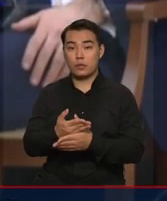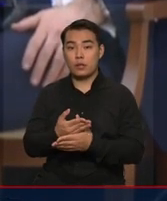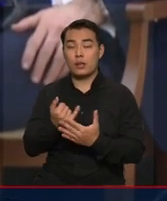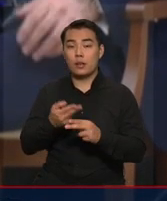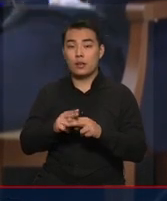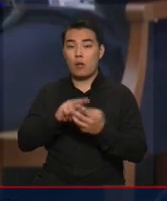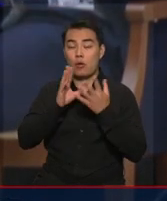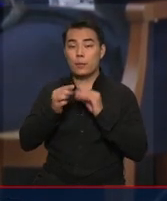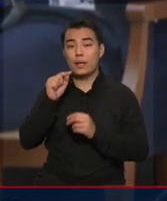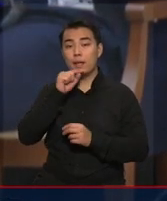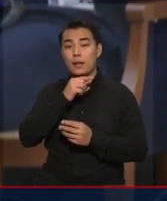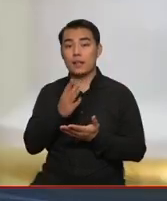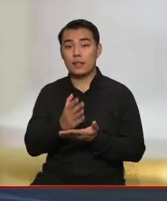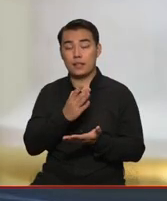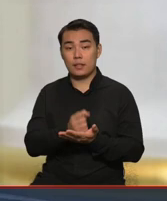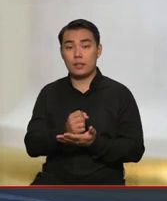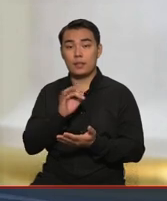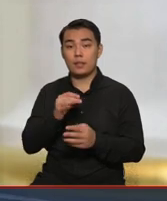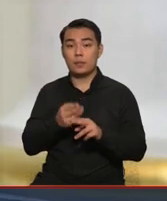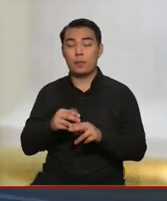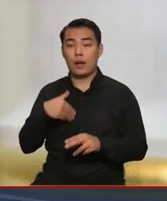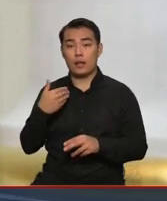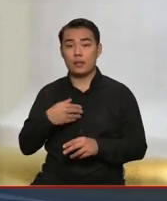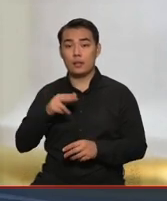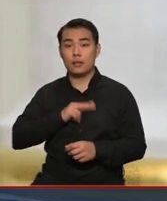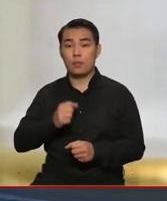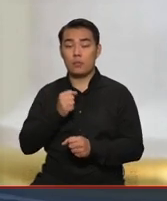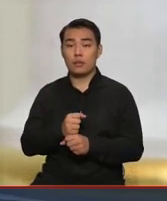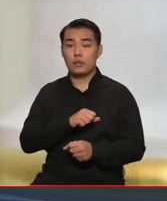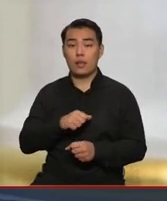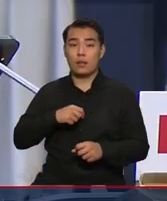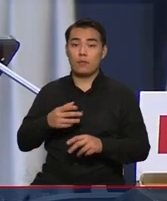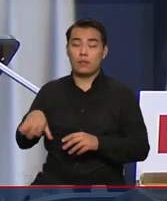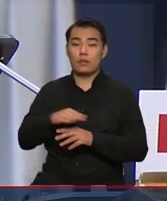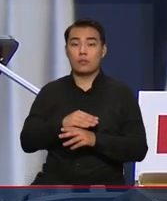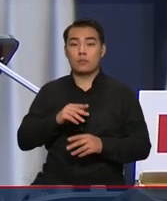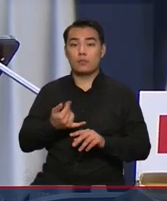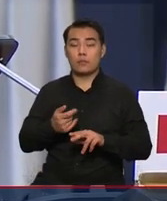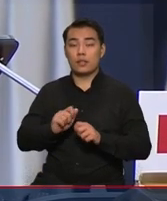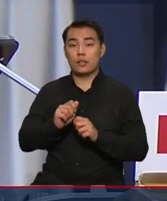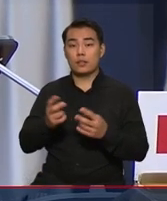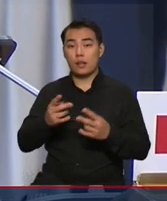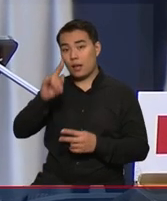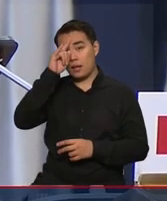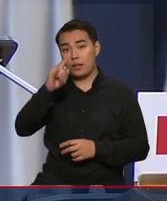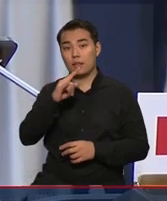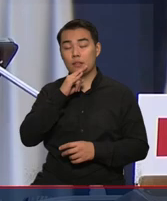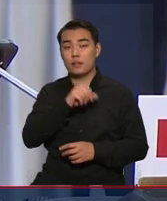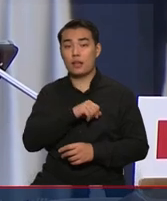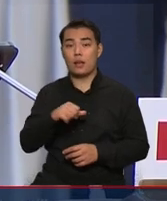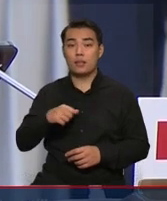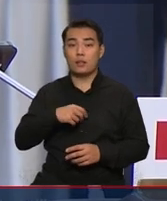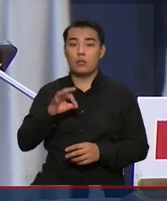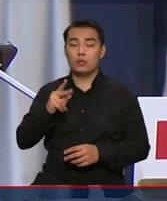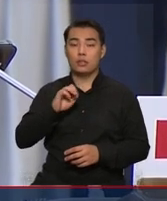біз қазіргі экономикалық резервті және өзара тиімді интеграцияның қолда бар әлеуетін барынша жұмылдыруымыз қажет. Қазақстан әуел бастан